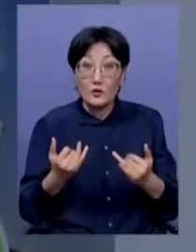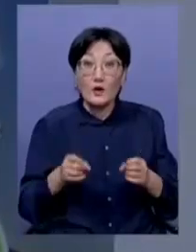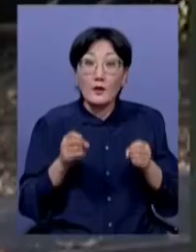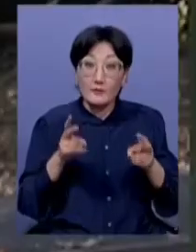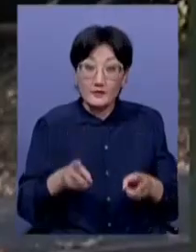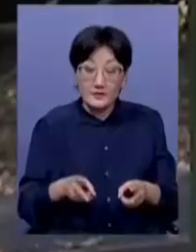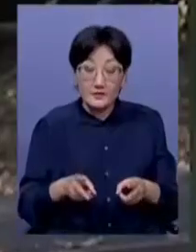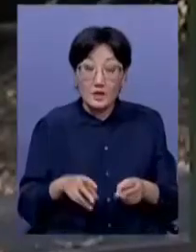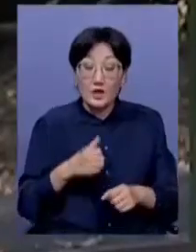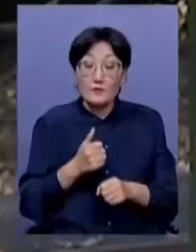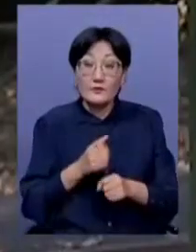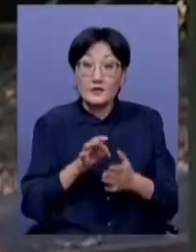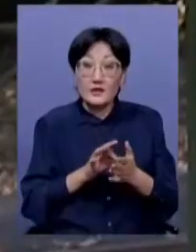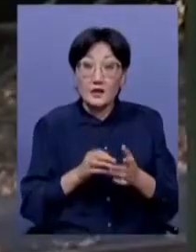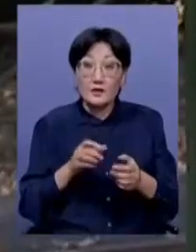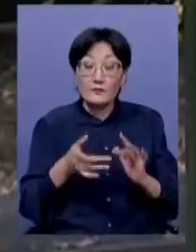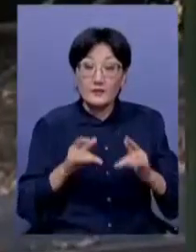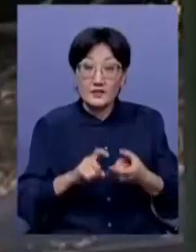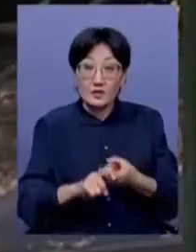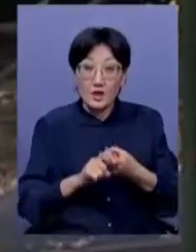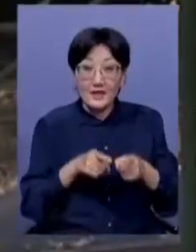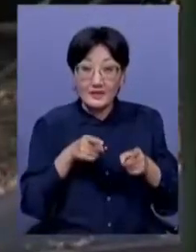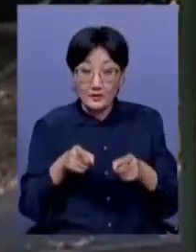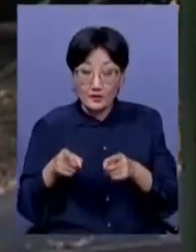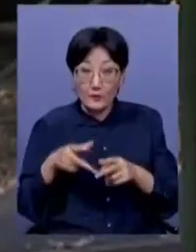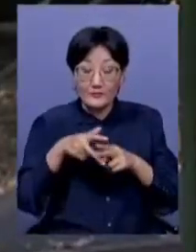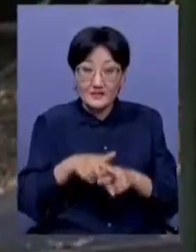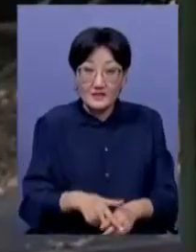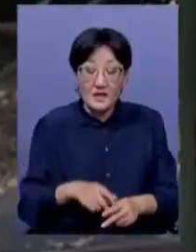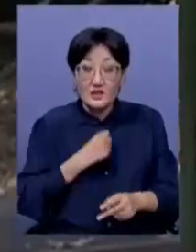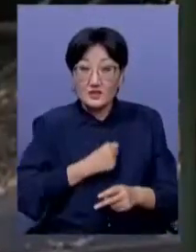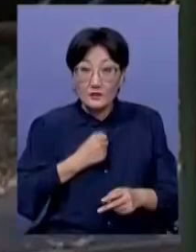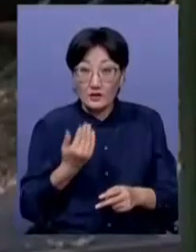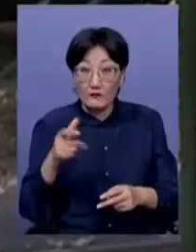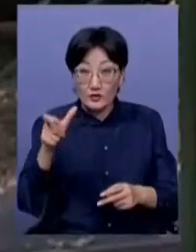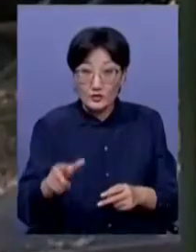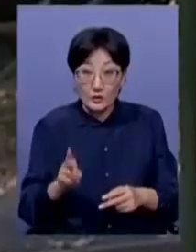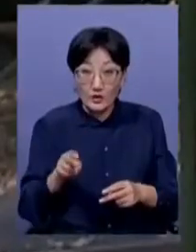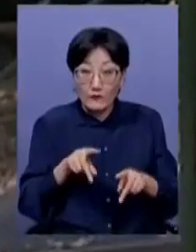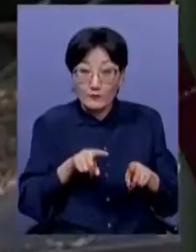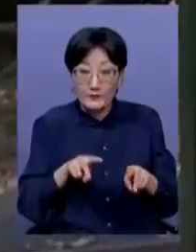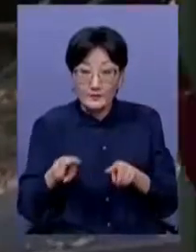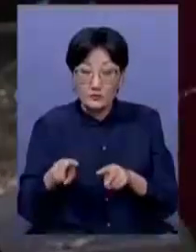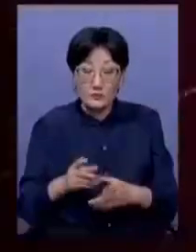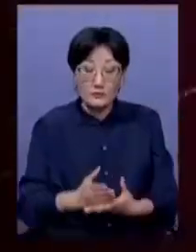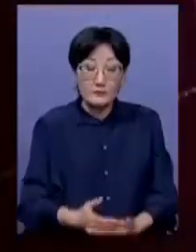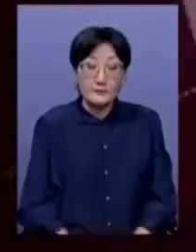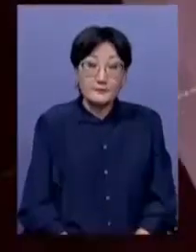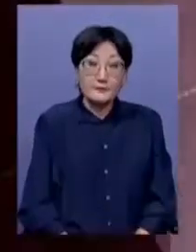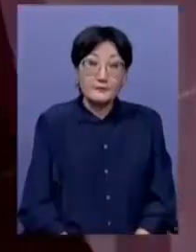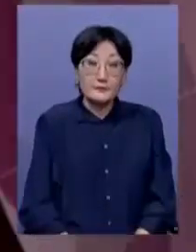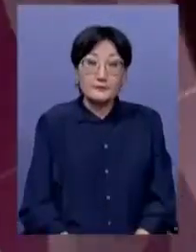угрозы. Главная цель кибербуллинга – это напугать, унизить, разозлить того человека, кого преследуют.